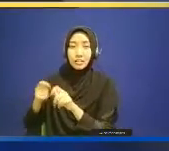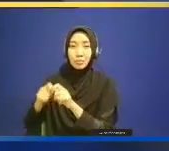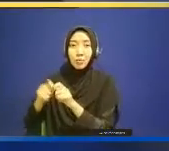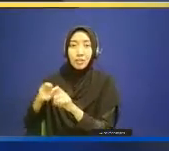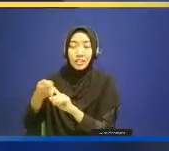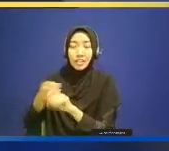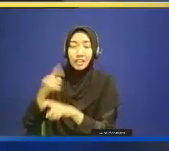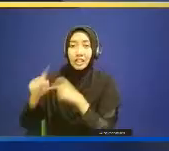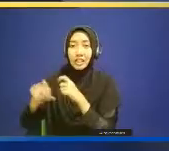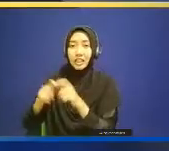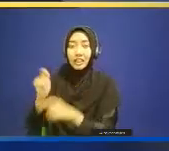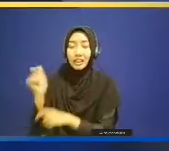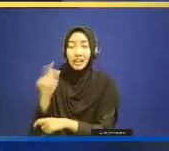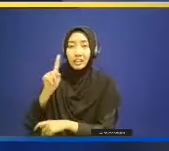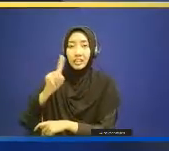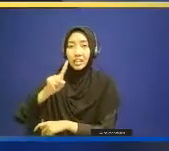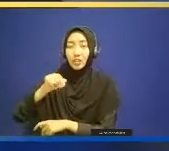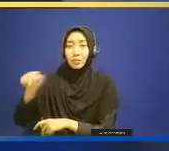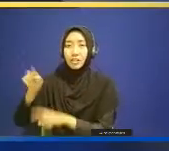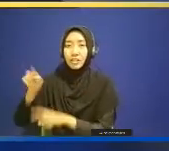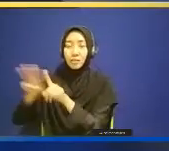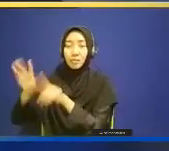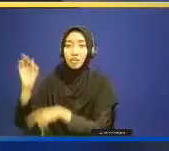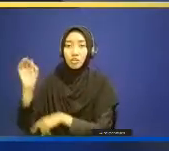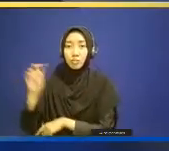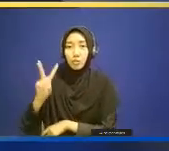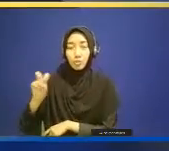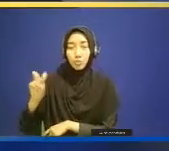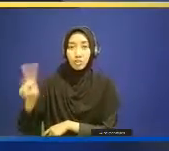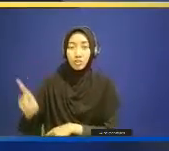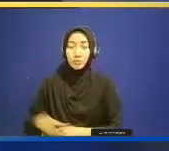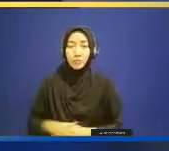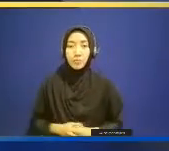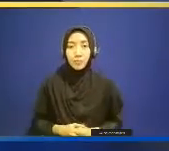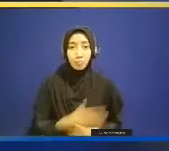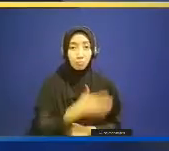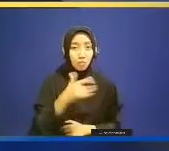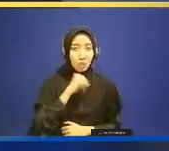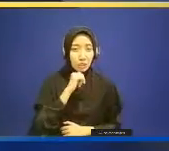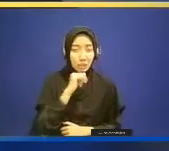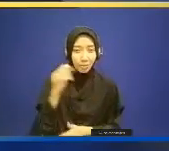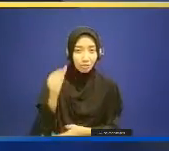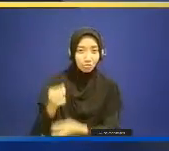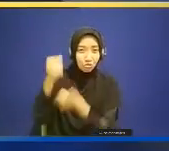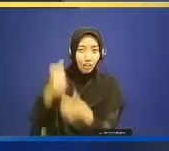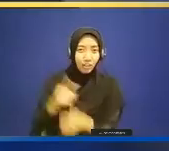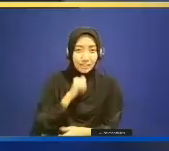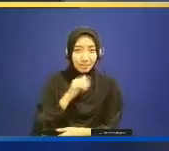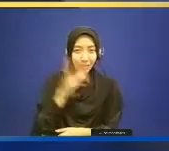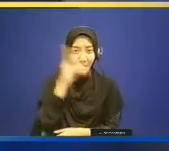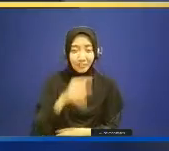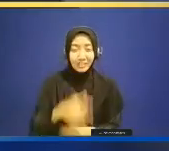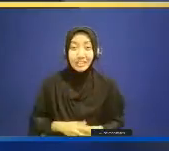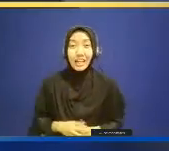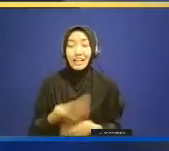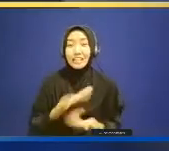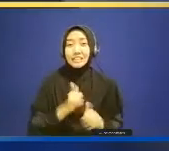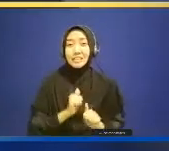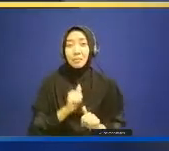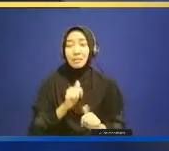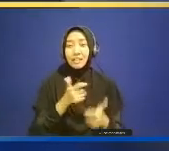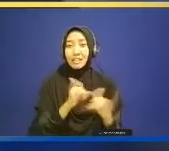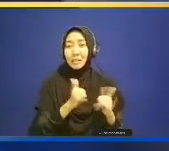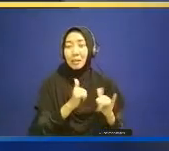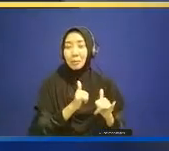tanggal 1-13 Oktober 2021 penasaran kan Siapa yang jadi pemenangnya kami juga sudah siapkan games dengan